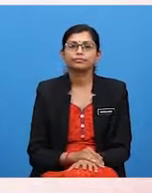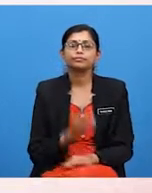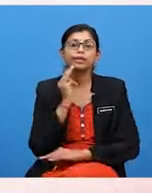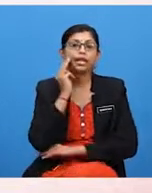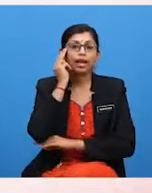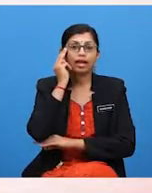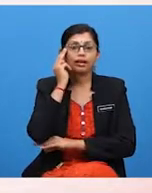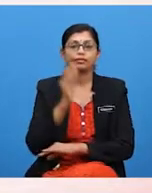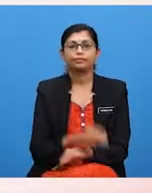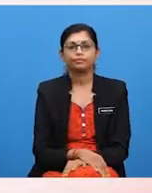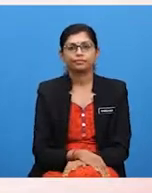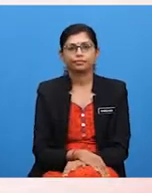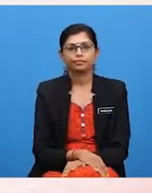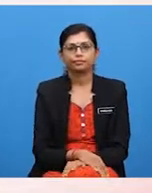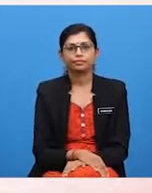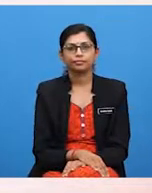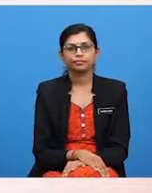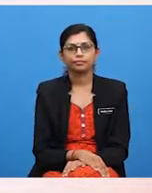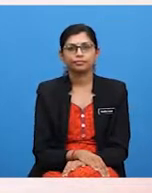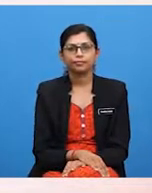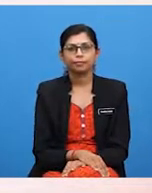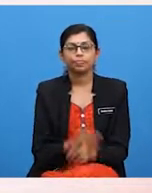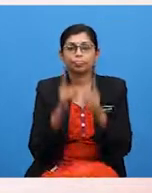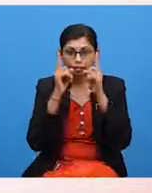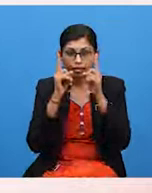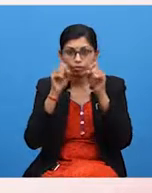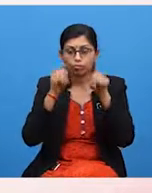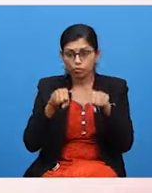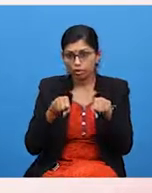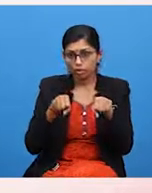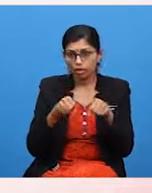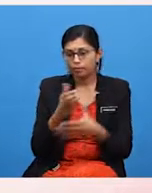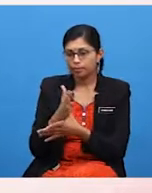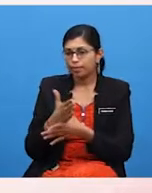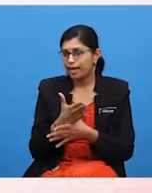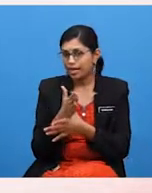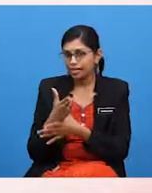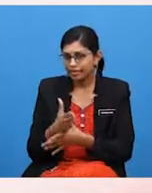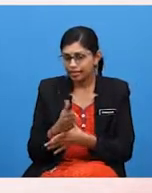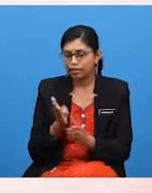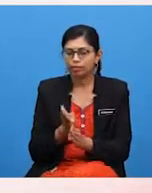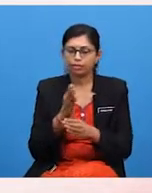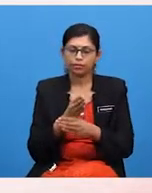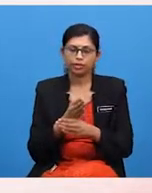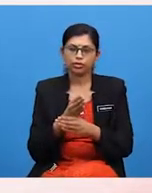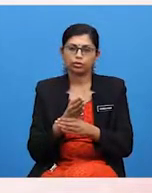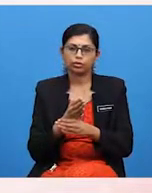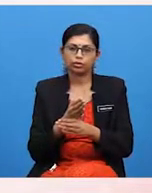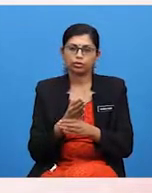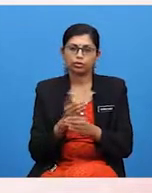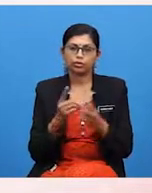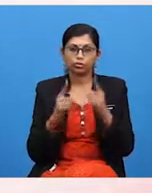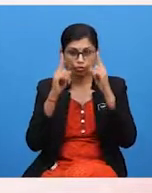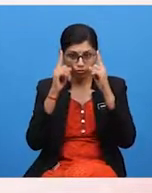vaskular. Cambium ini berupaya membahagi, membentuk berkas